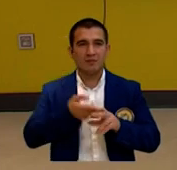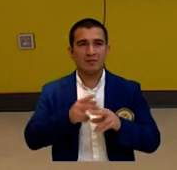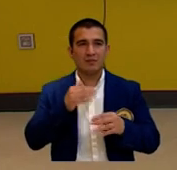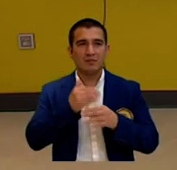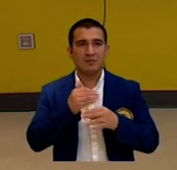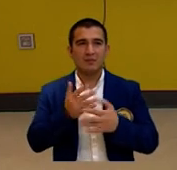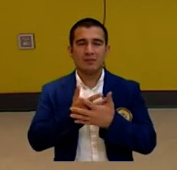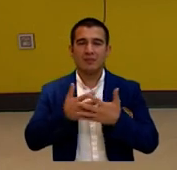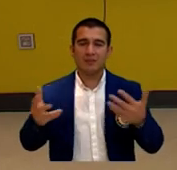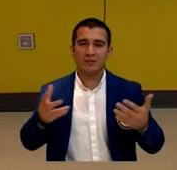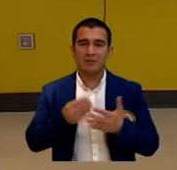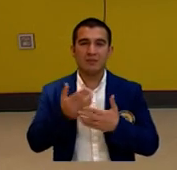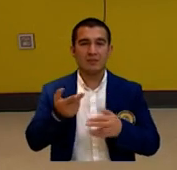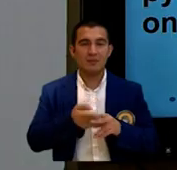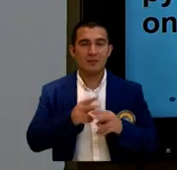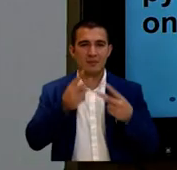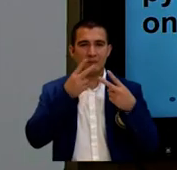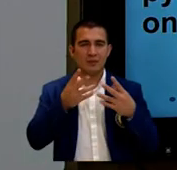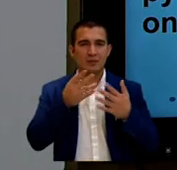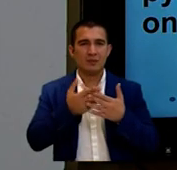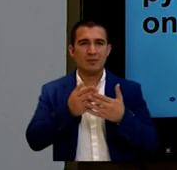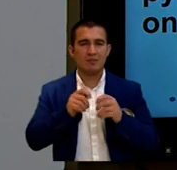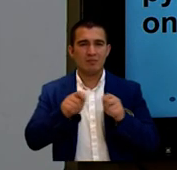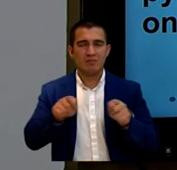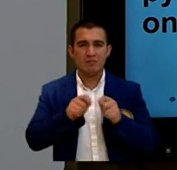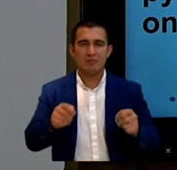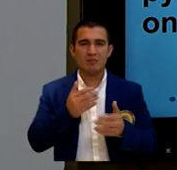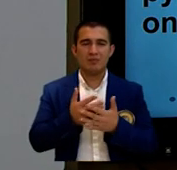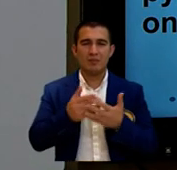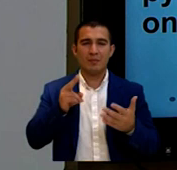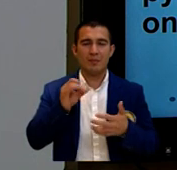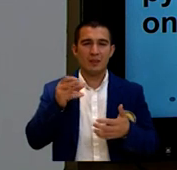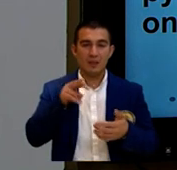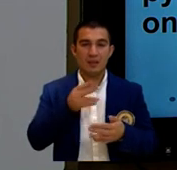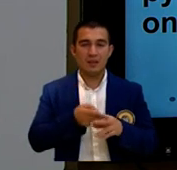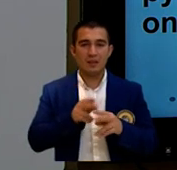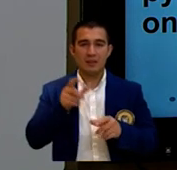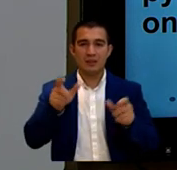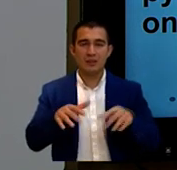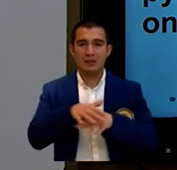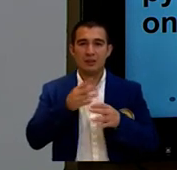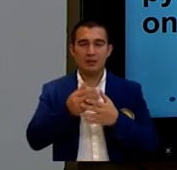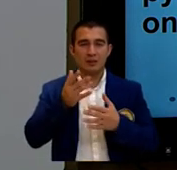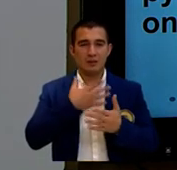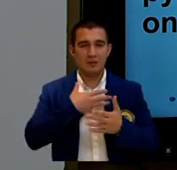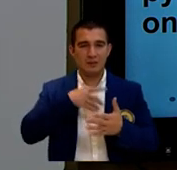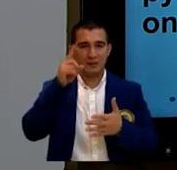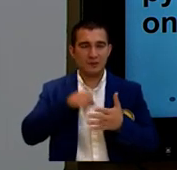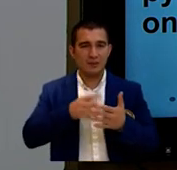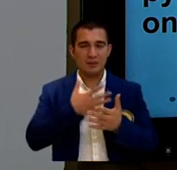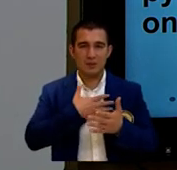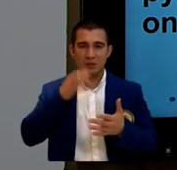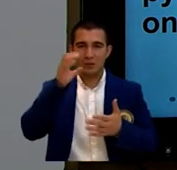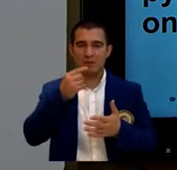Teatrlarda jamiyatdagi illatlarni fosh etuvchi pyesalarning namoyish etilishi xalq milliy ongining